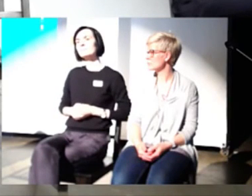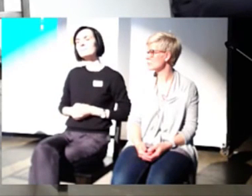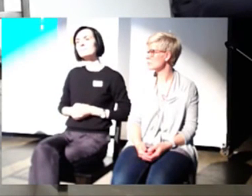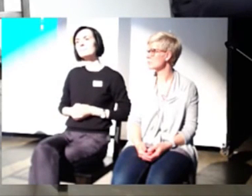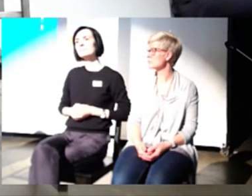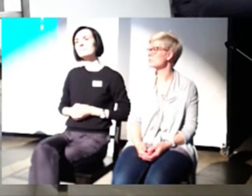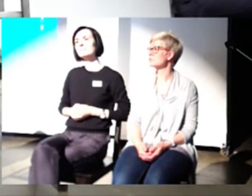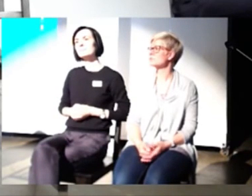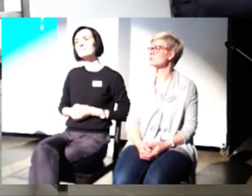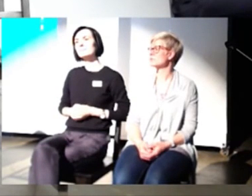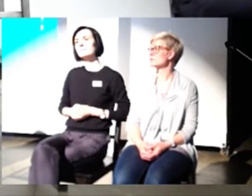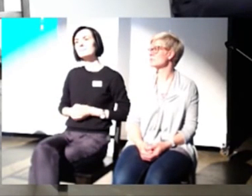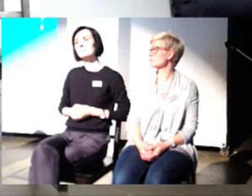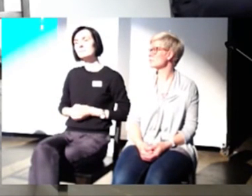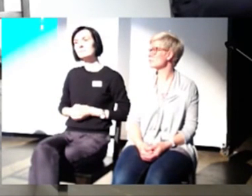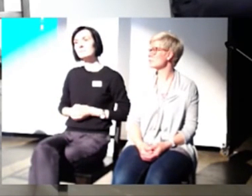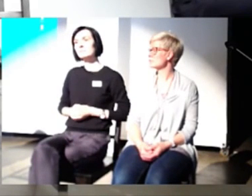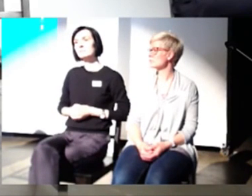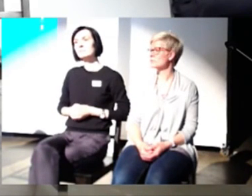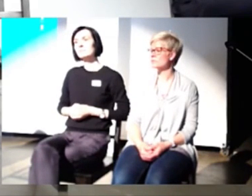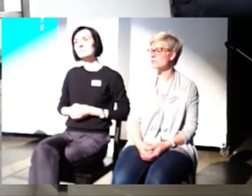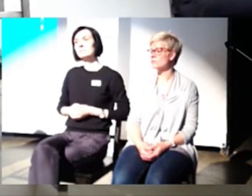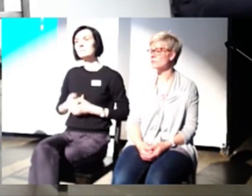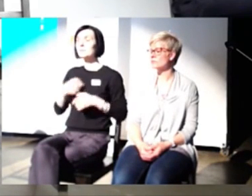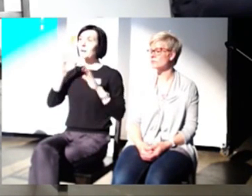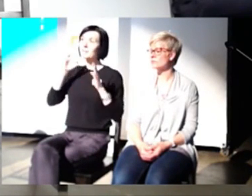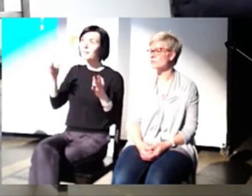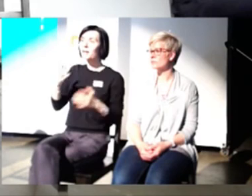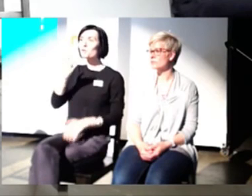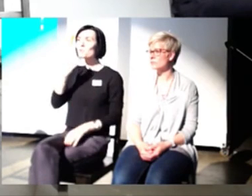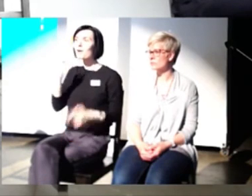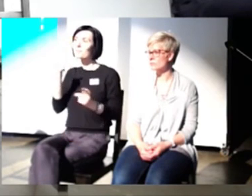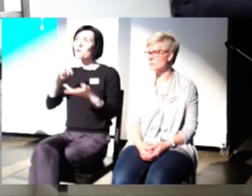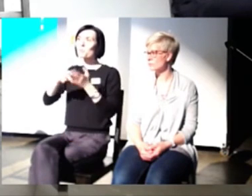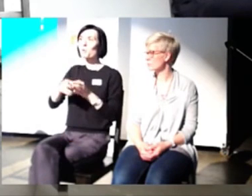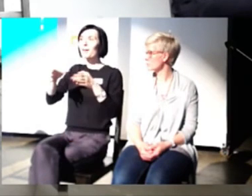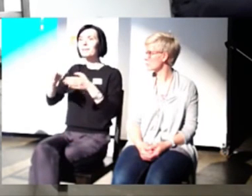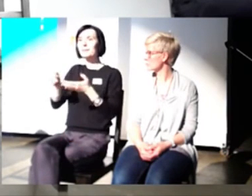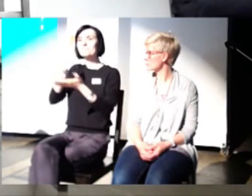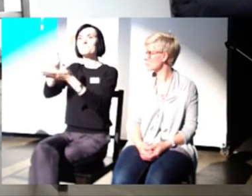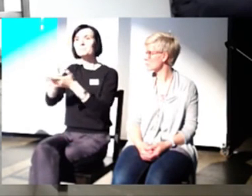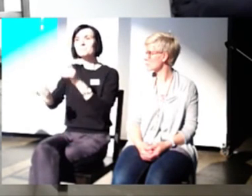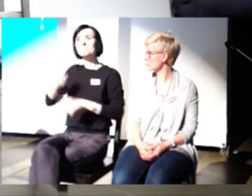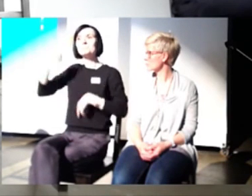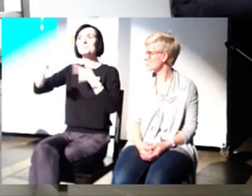Ja mä en tiedä, että kenen aloitteesta, mitä te sanotte, niin pitäisi syntyä